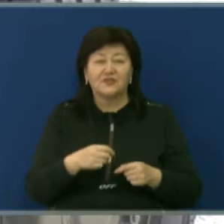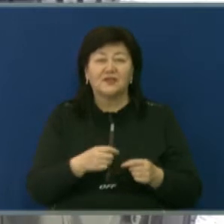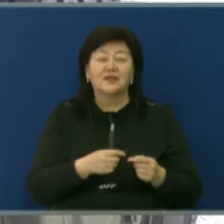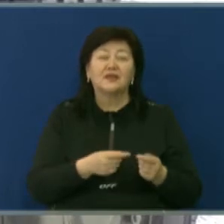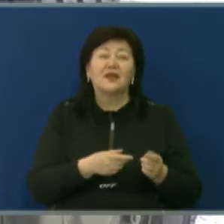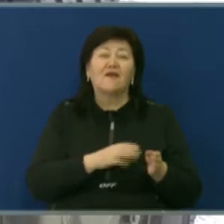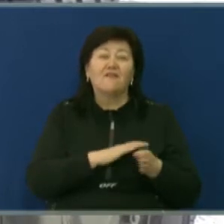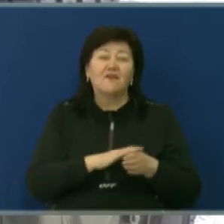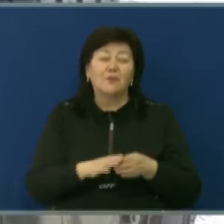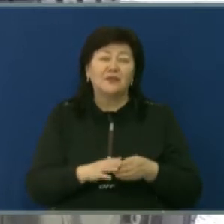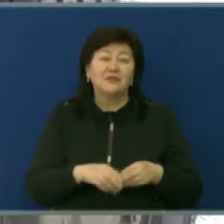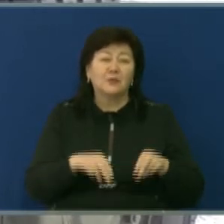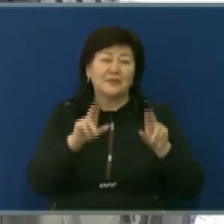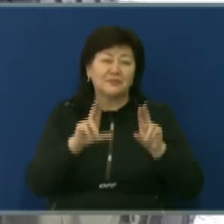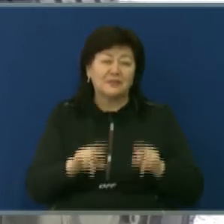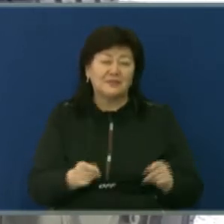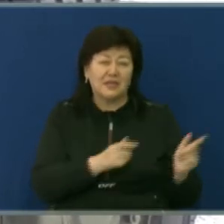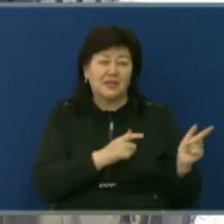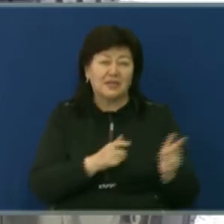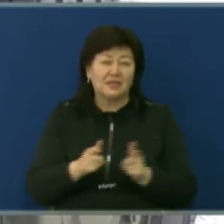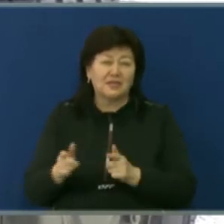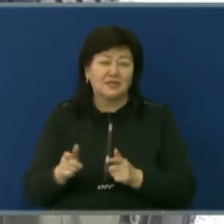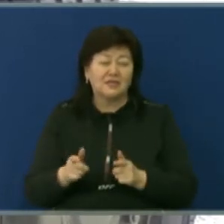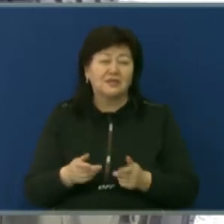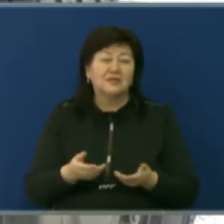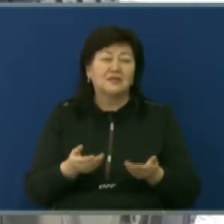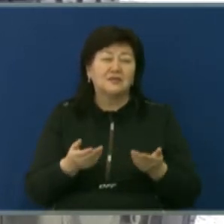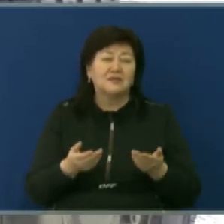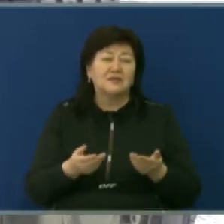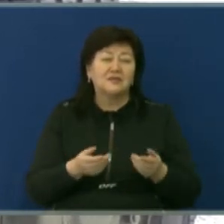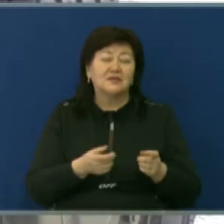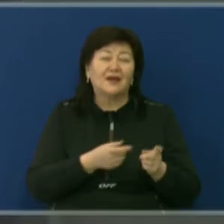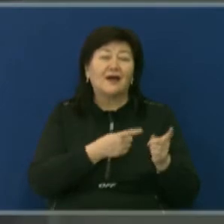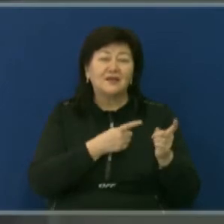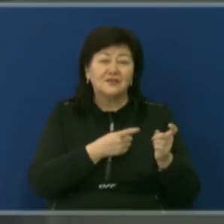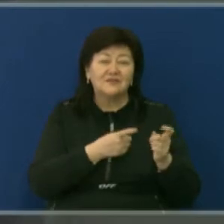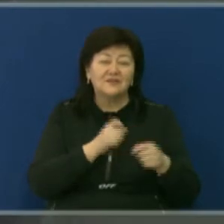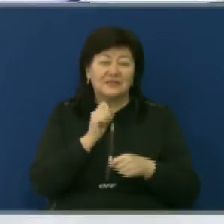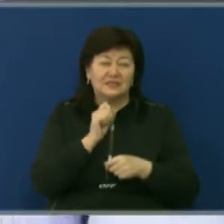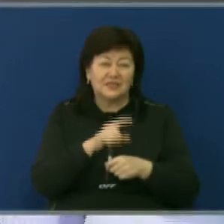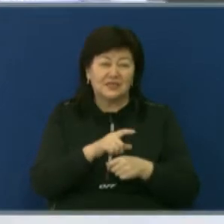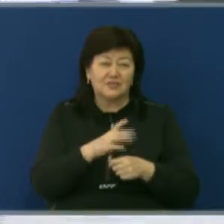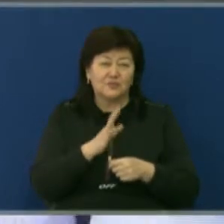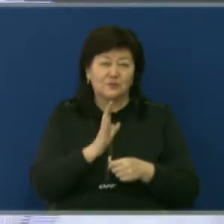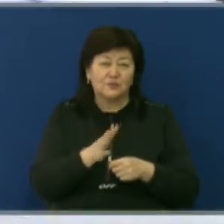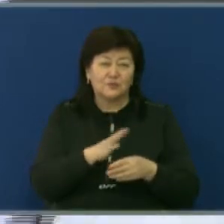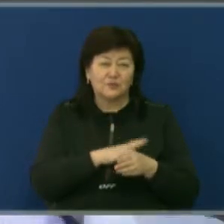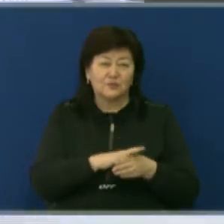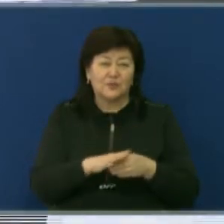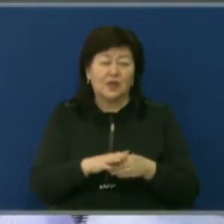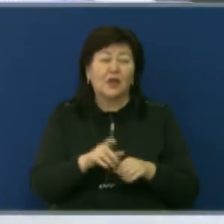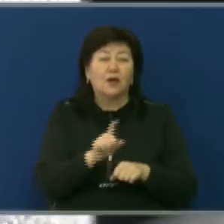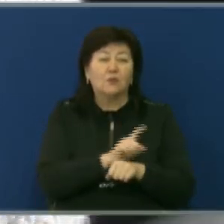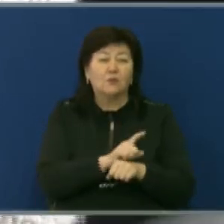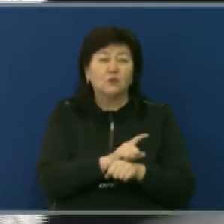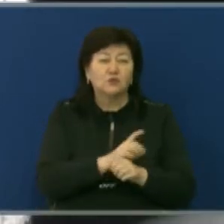по специальной подготовке, тактические действия и огневые задачи. Надо сказать, что пушка обладает